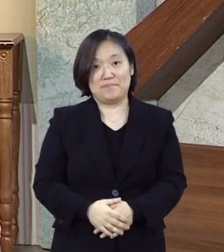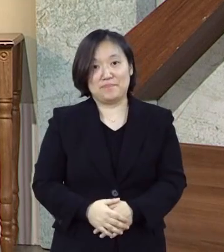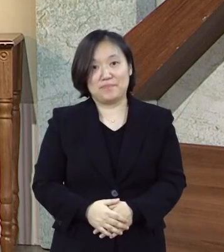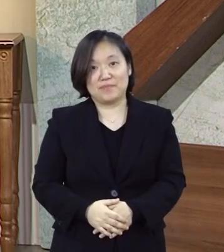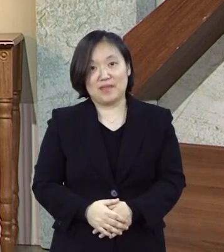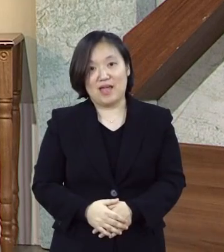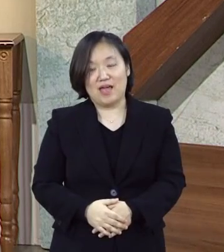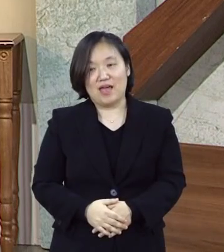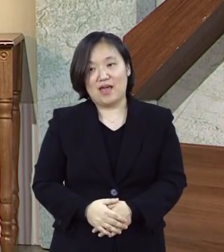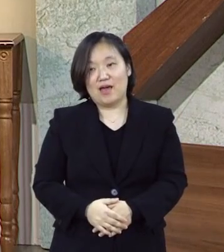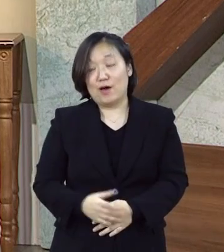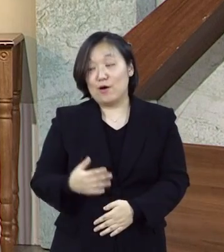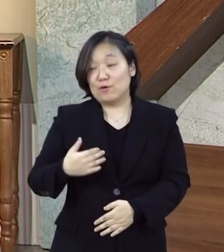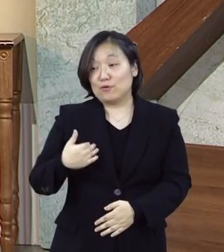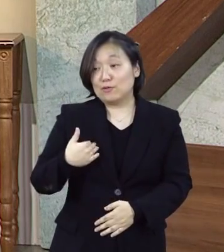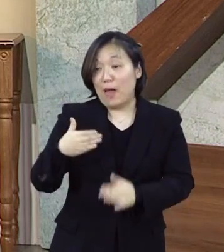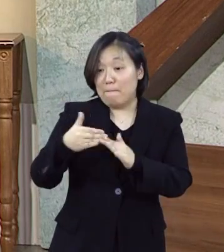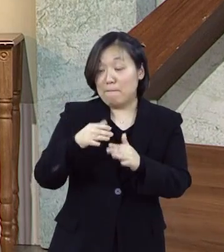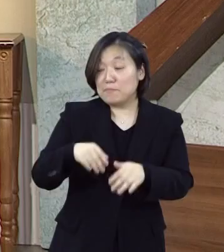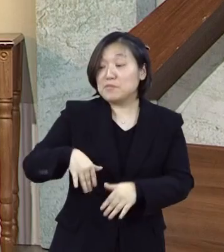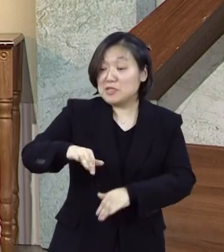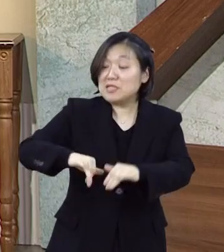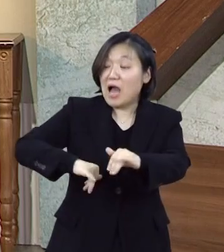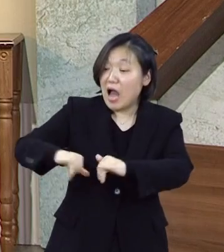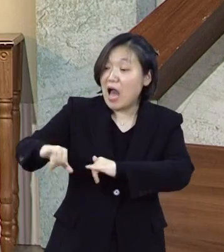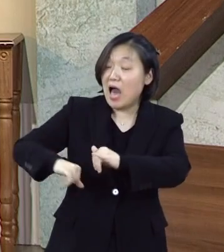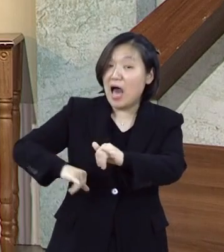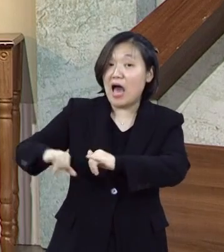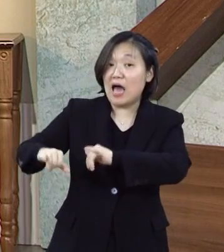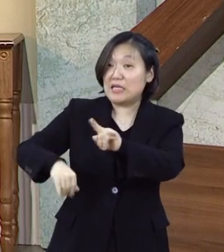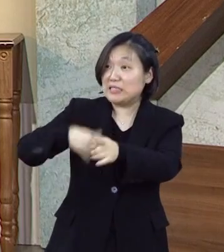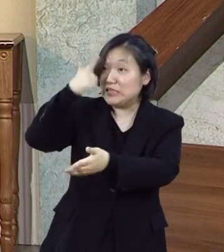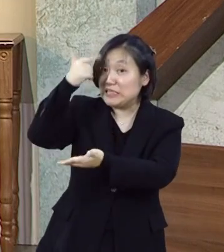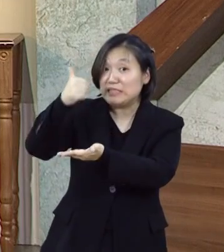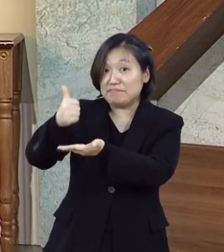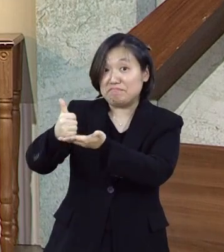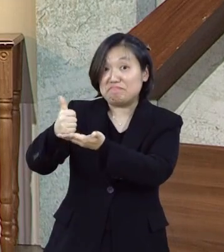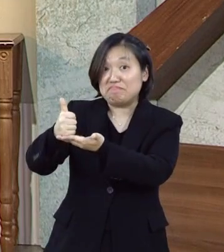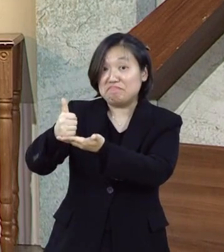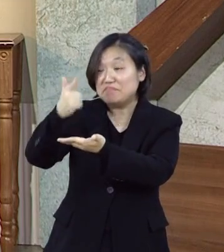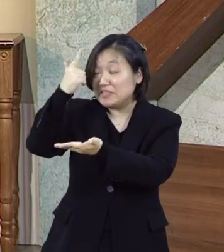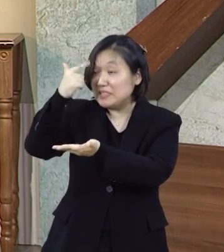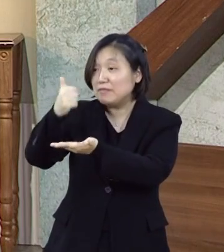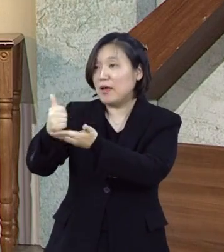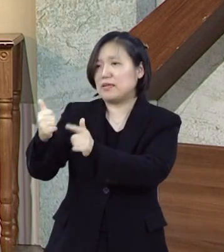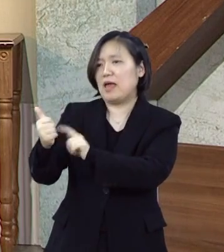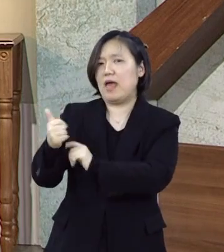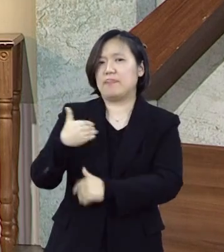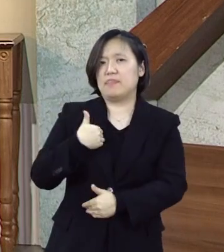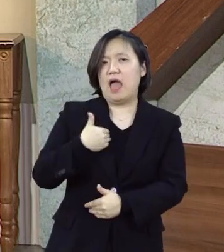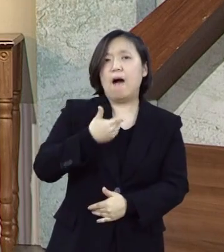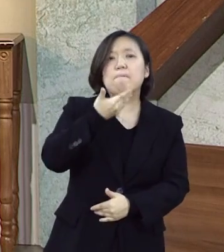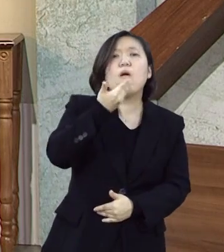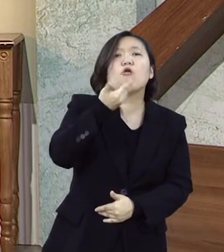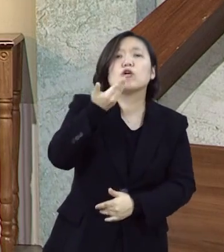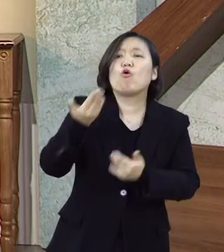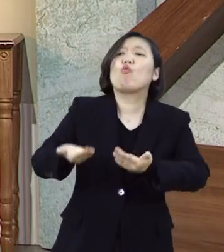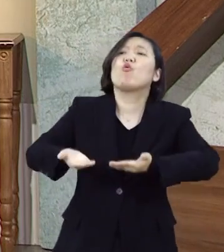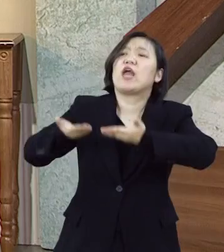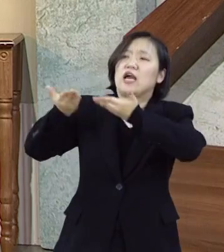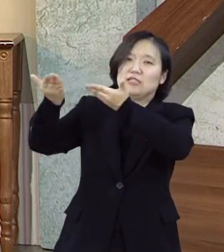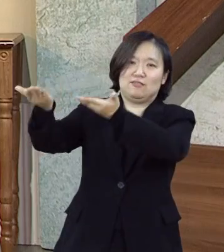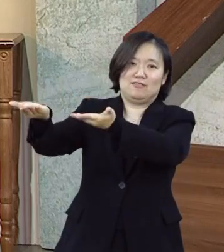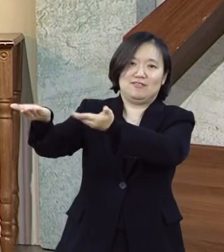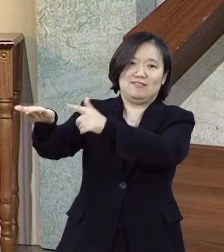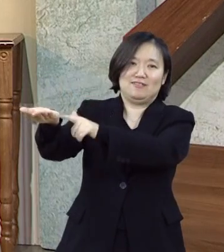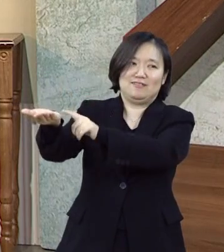그때 지나가는 탁발승이 있어서 그 탁발스님한테 자기가 먹을 새참을 이렇게 공양 올렸다고